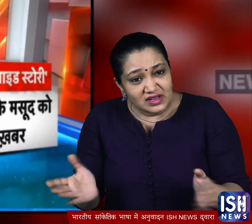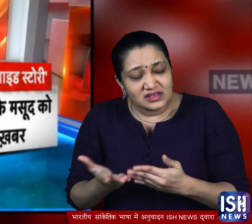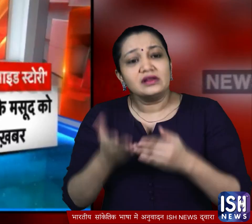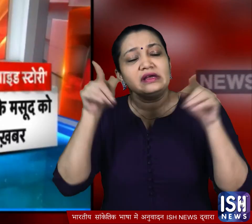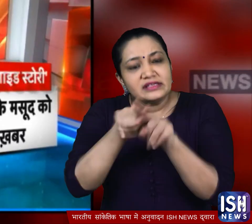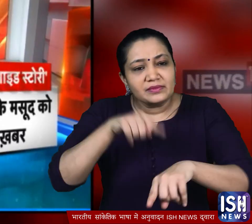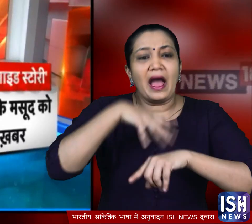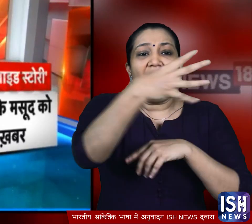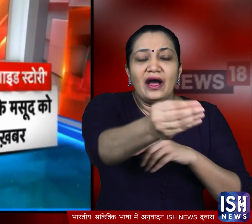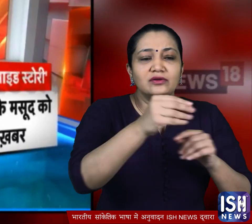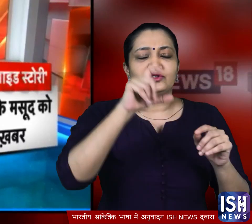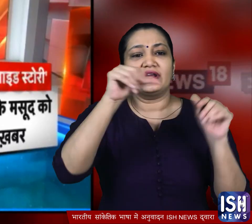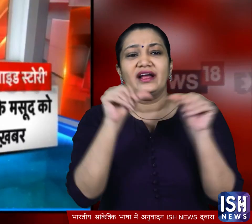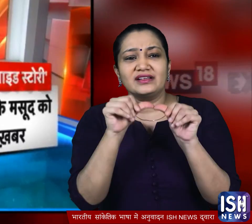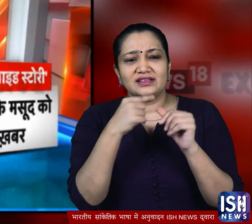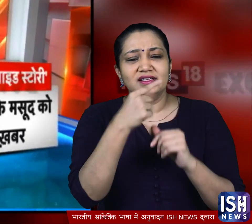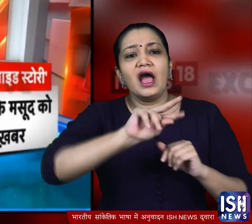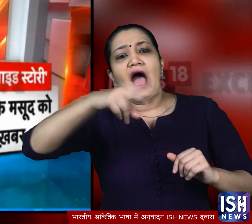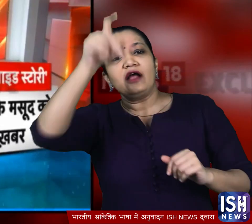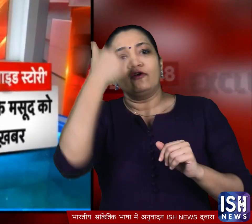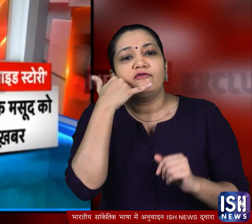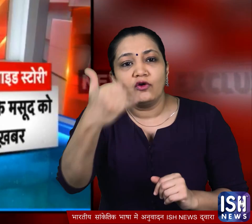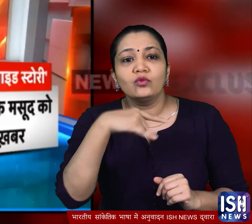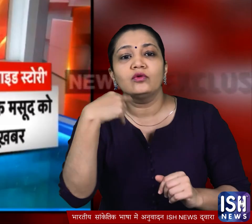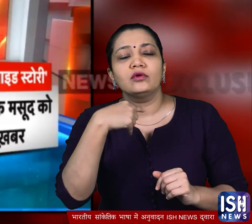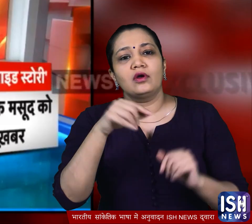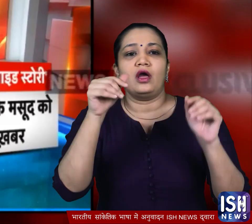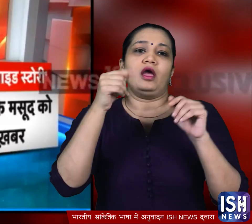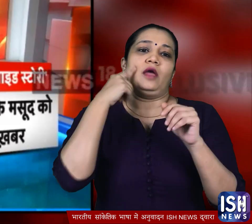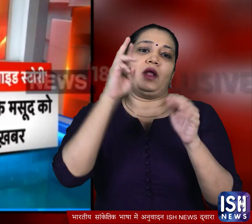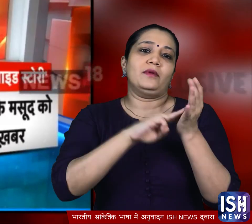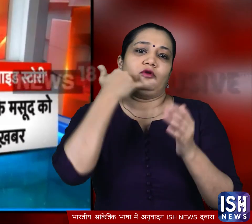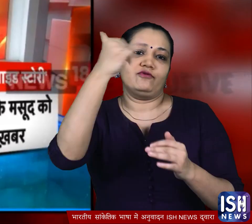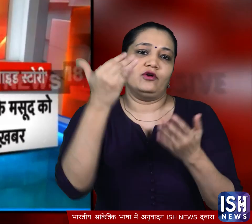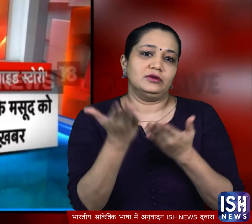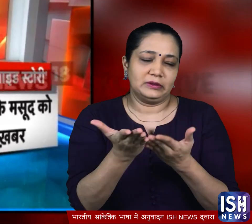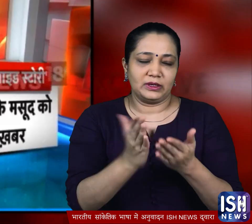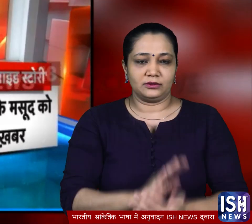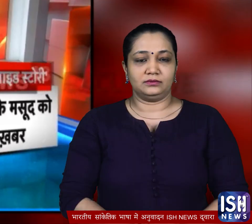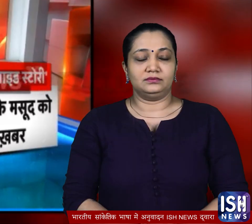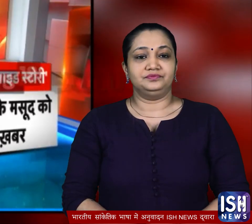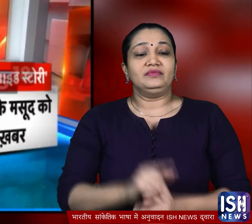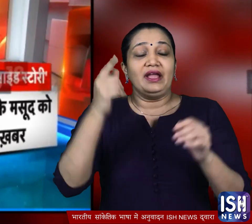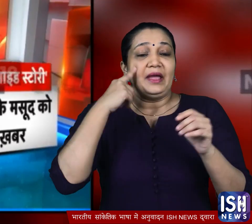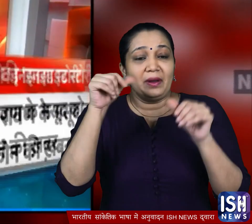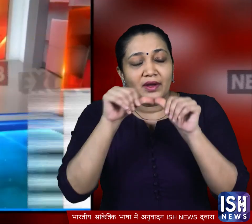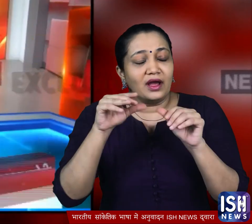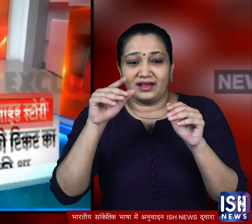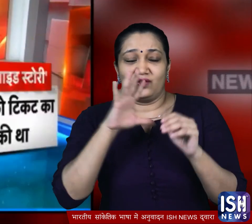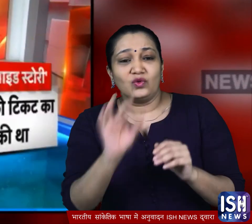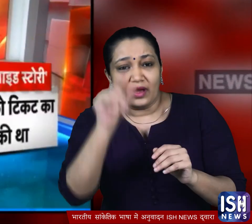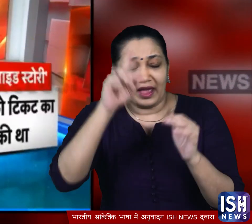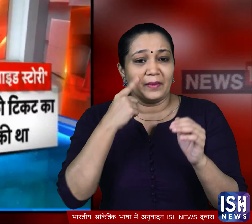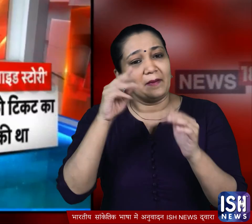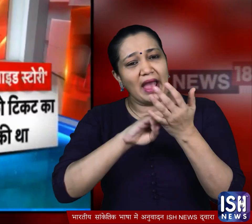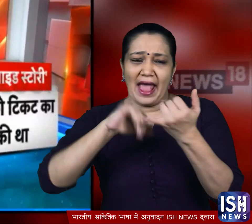गया, उस वक्त बाहर निकलकर चंद्रशेखर ने किसी और को नहीं बल्कि इमरान मसूद को फोन किया था। वही इमरान मसूद जो भले ही